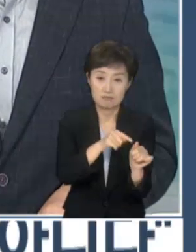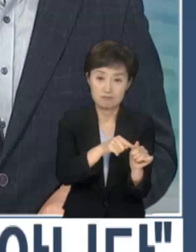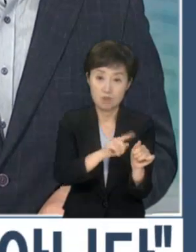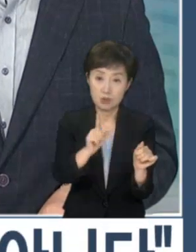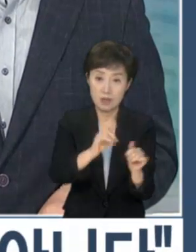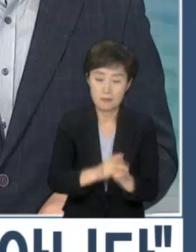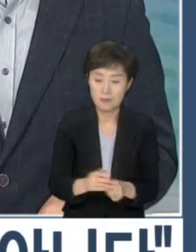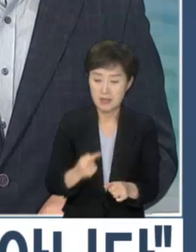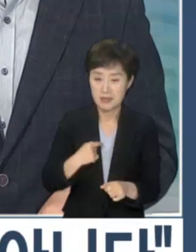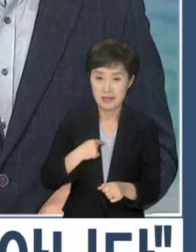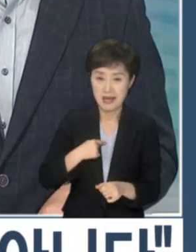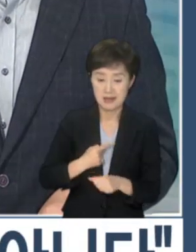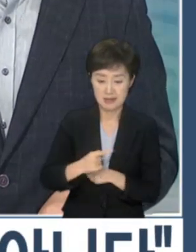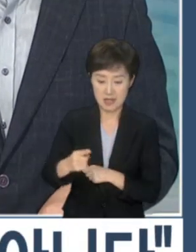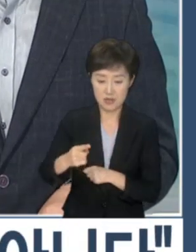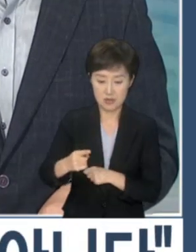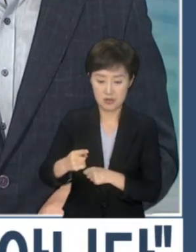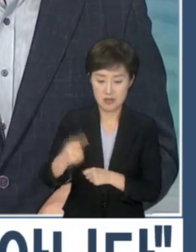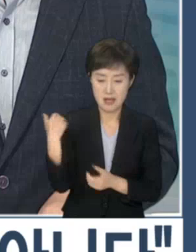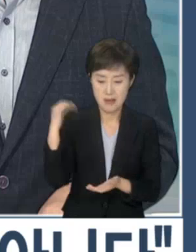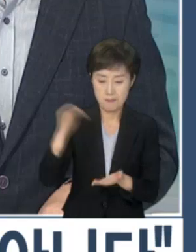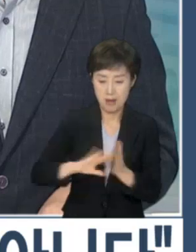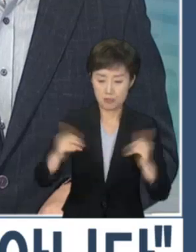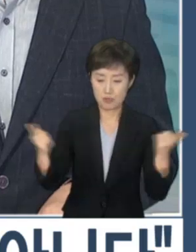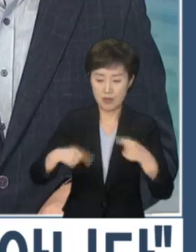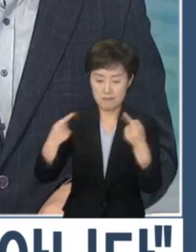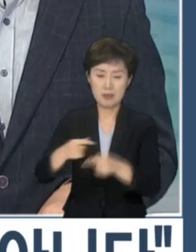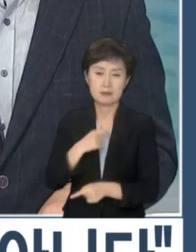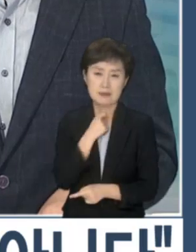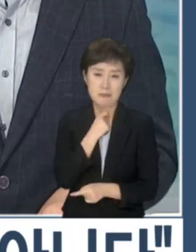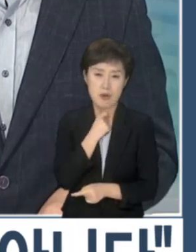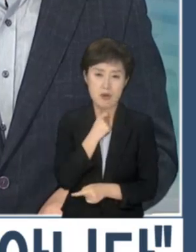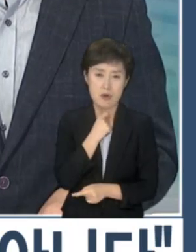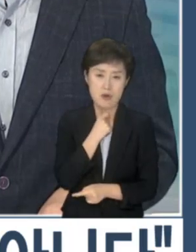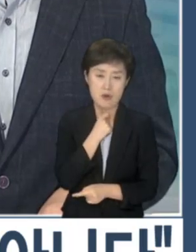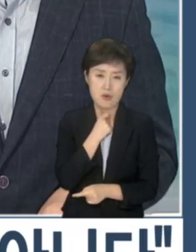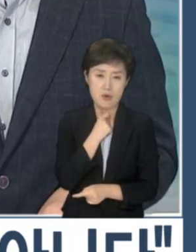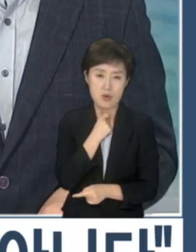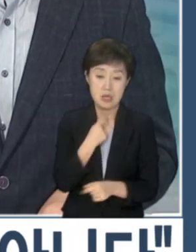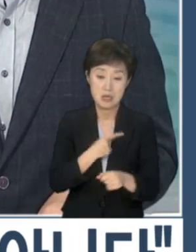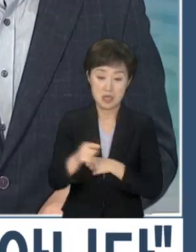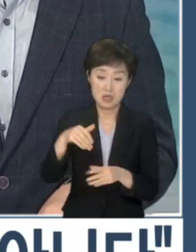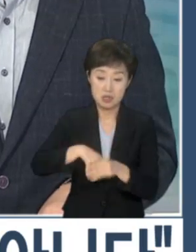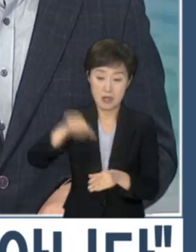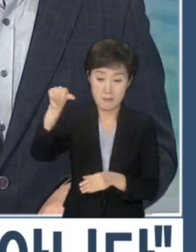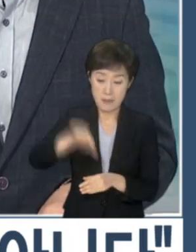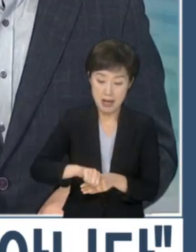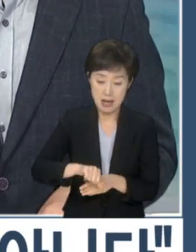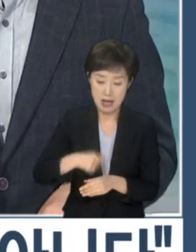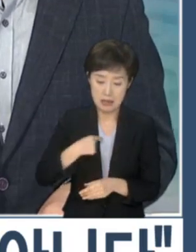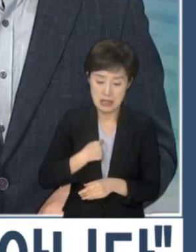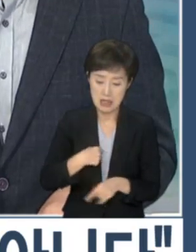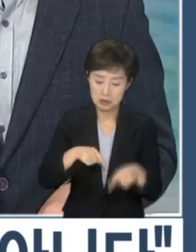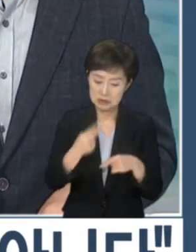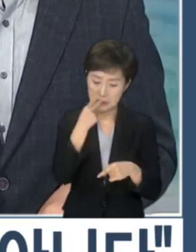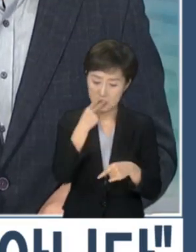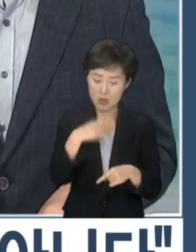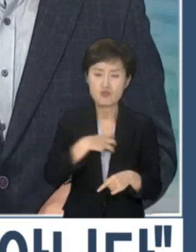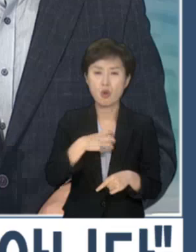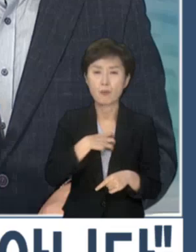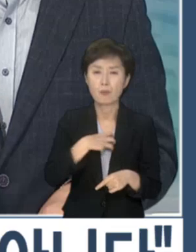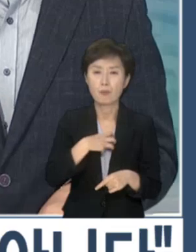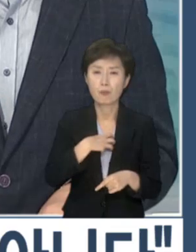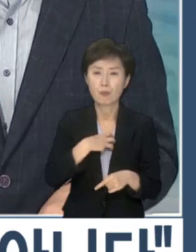내년에는 반드시 국회에 입성해야 된다. 그렇지 않으면 본인의 정치 생명이 위험할 수 있다라고 본인 스스로도